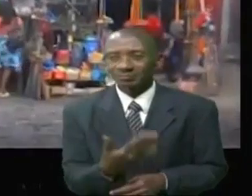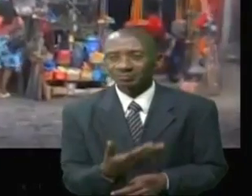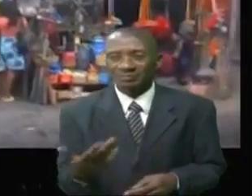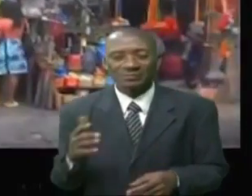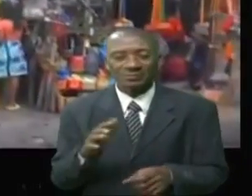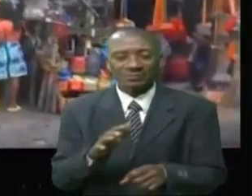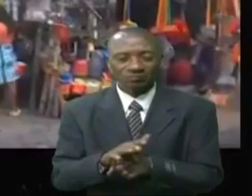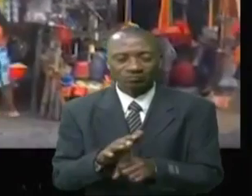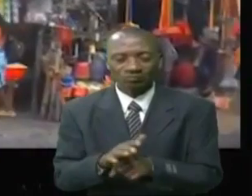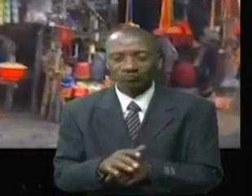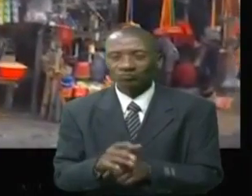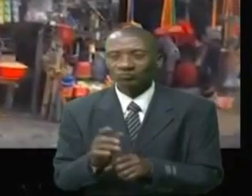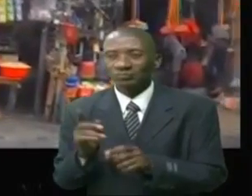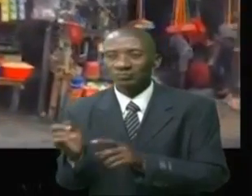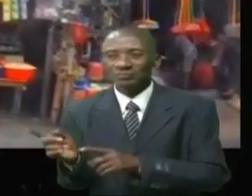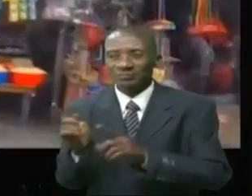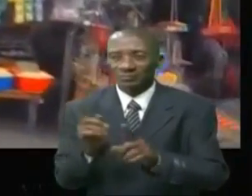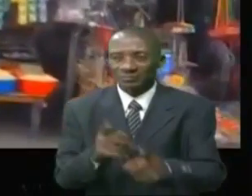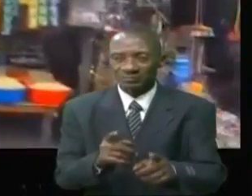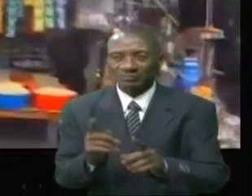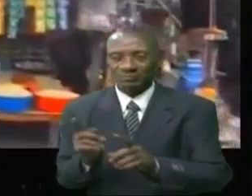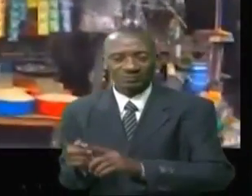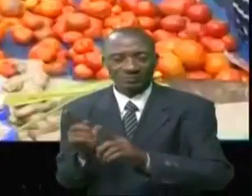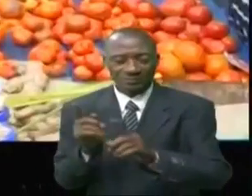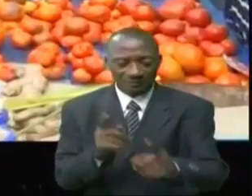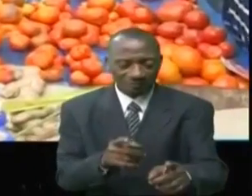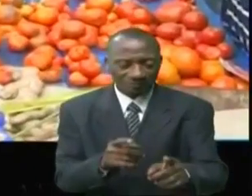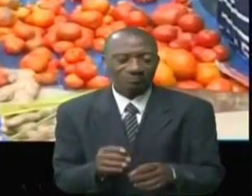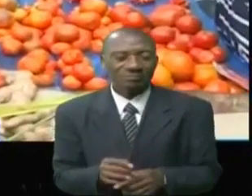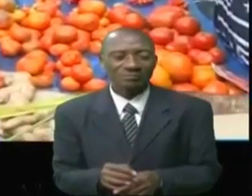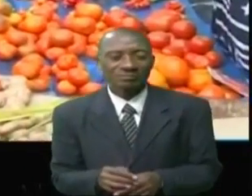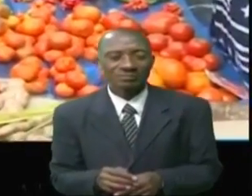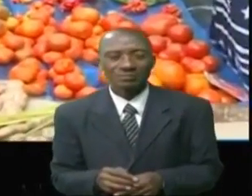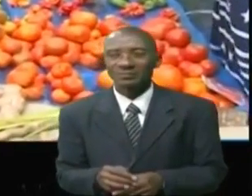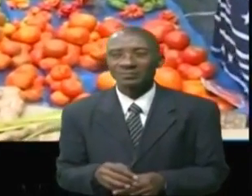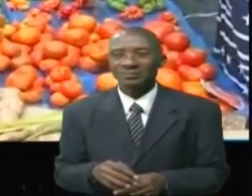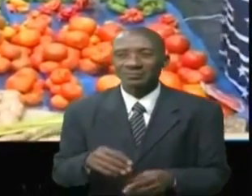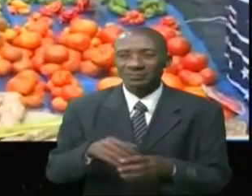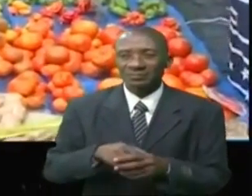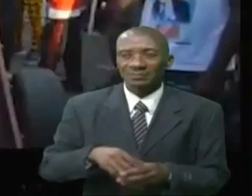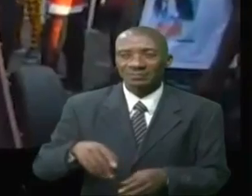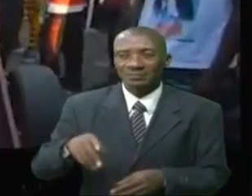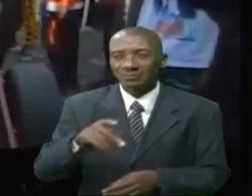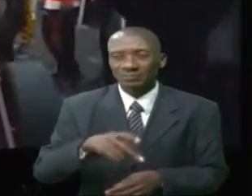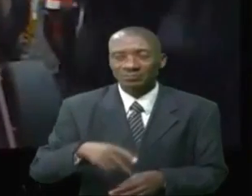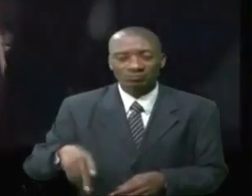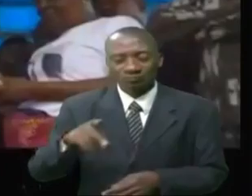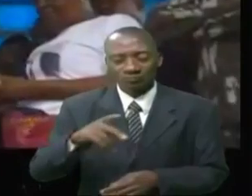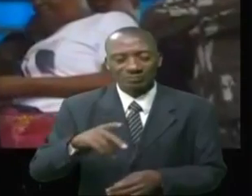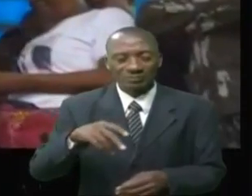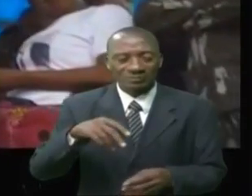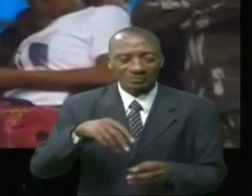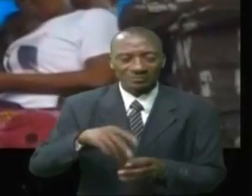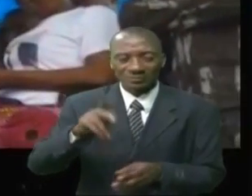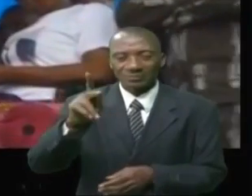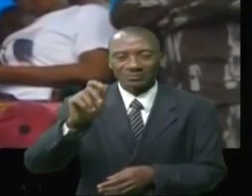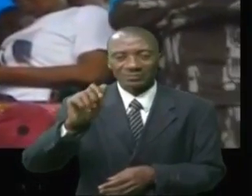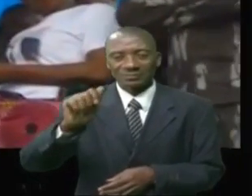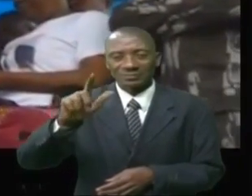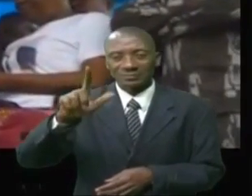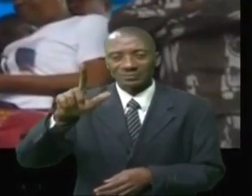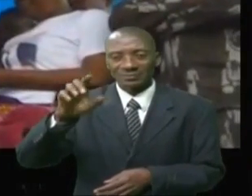vue de réaliser des activités socio-économiques de base au grand bonheur de tous. L'un d'entre eux, Yves